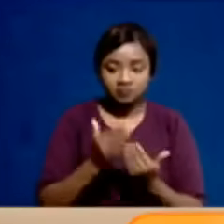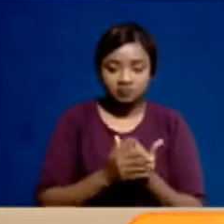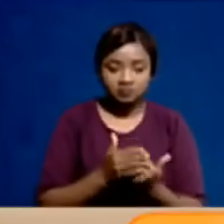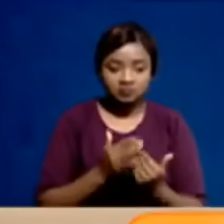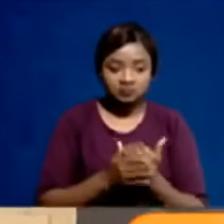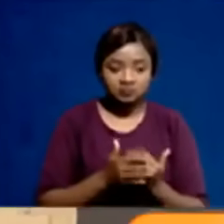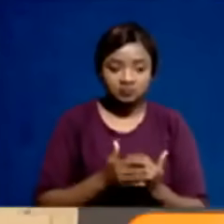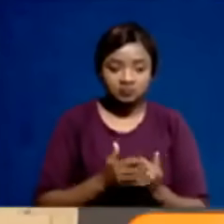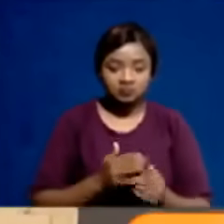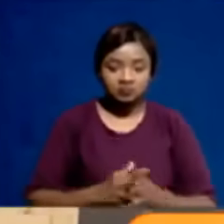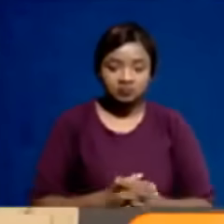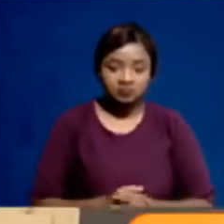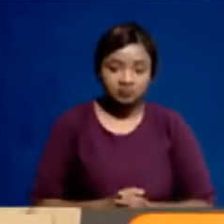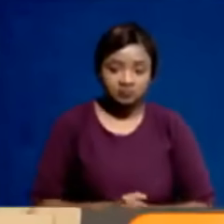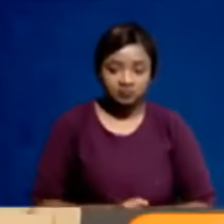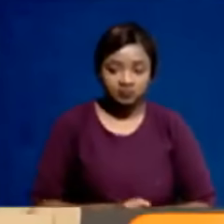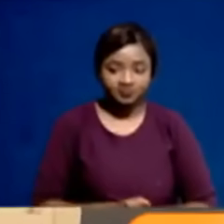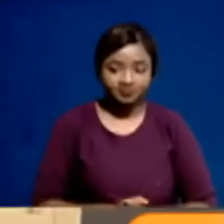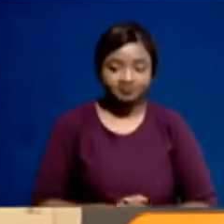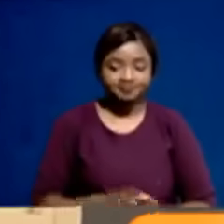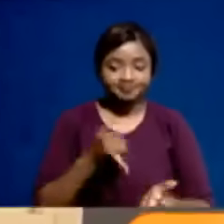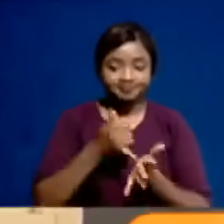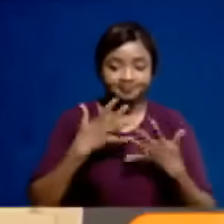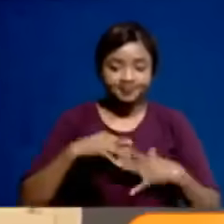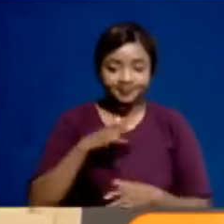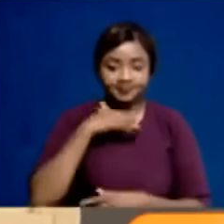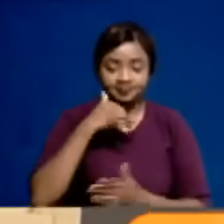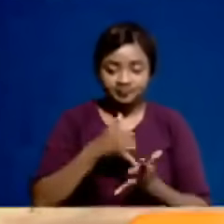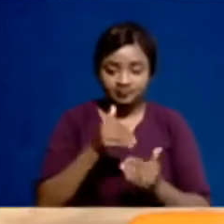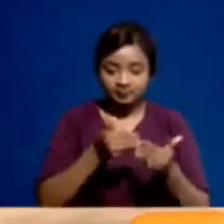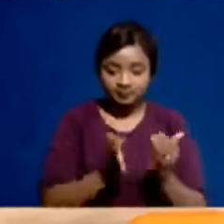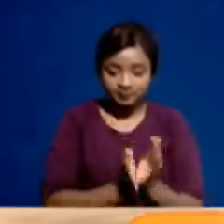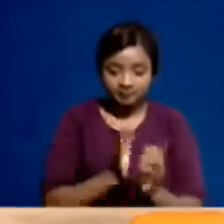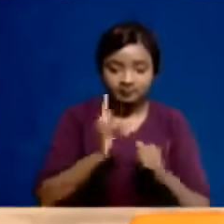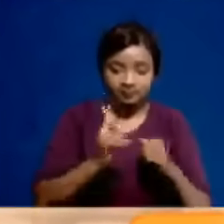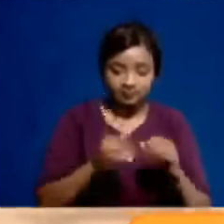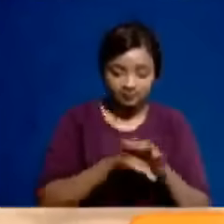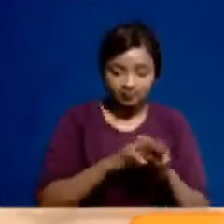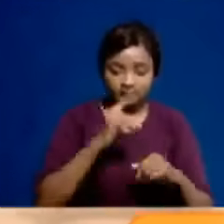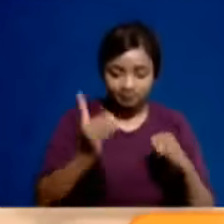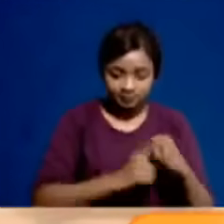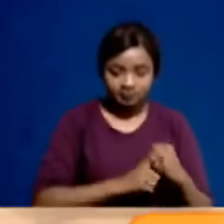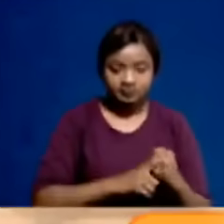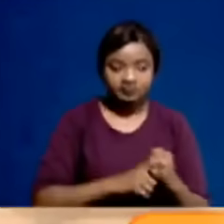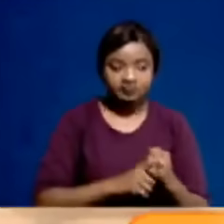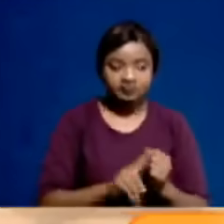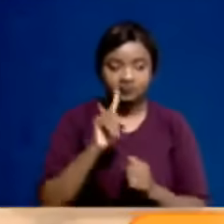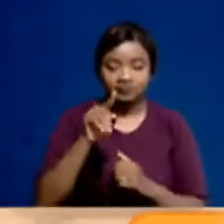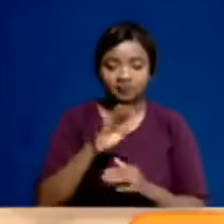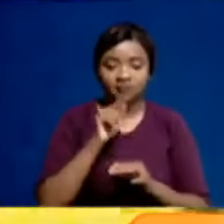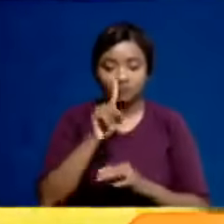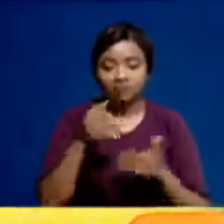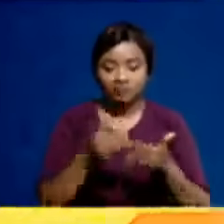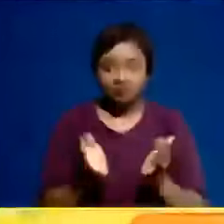Consolata Madhari, kaunti ya Nyeri. Miongoni mwa walioangamia ni jamaa 6 wa familia moja kutoka kijiji cha Tesi, kaunti